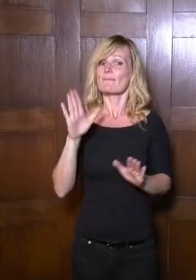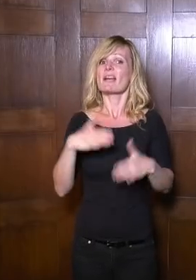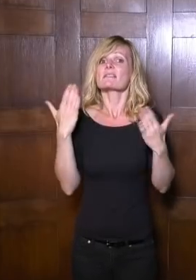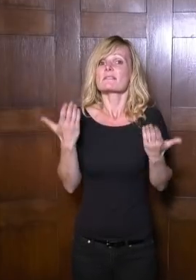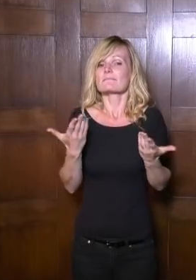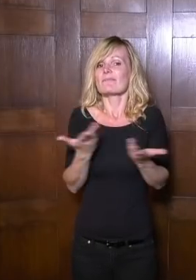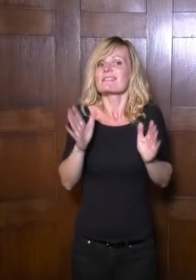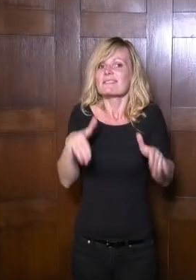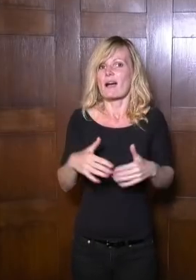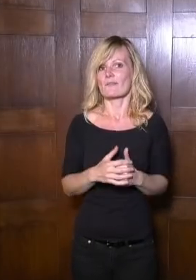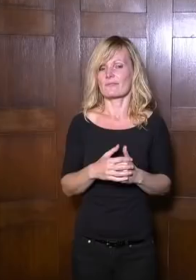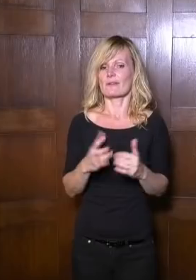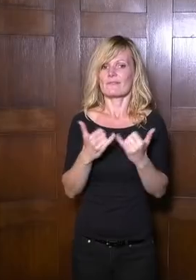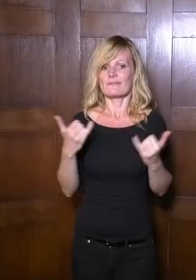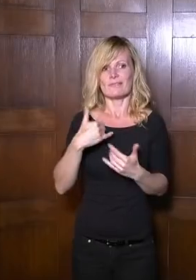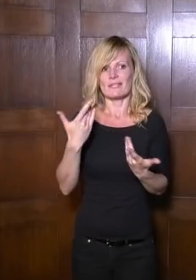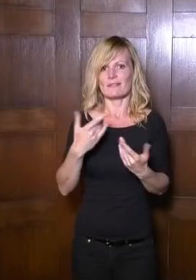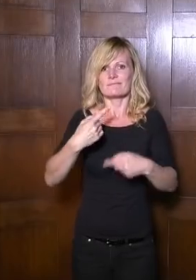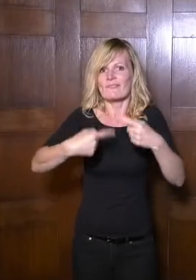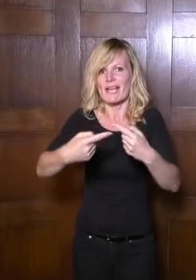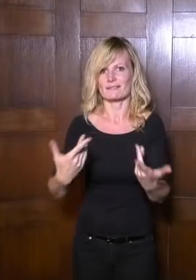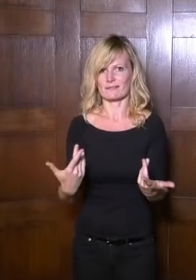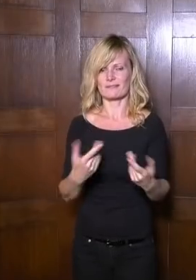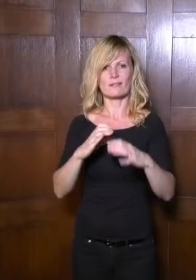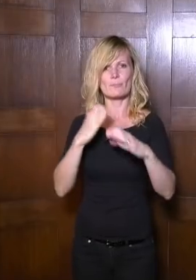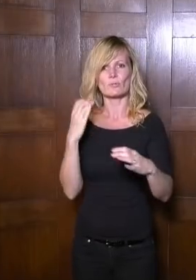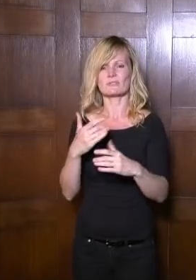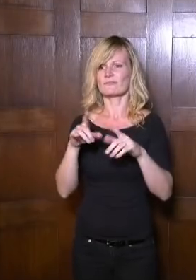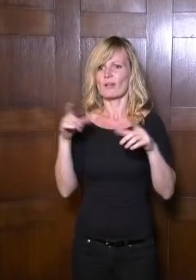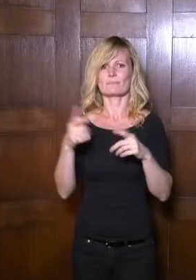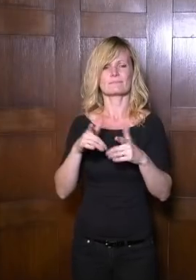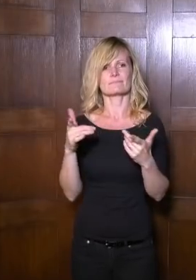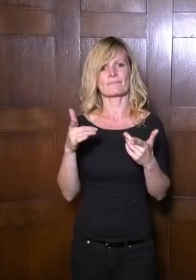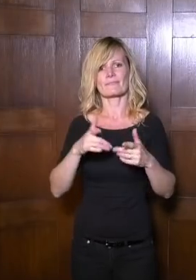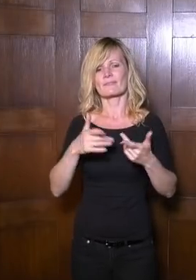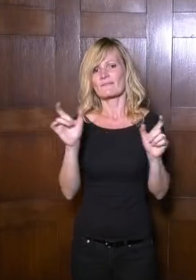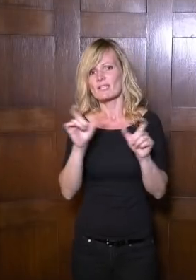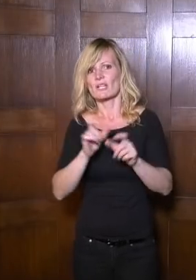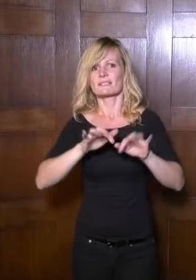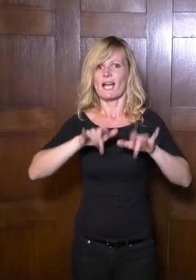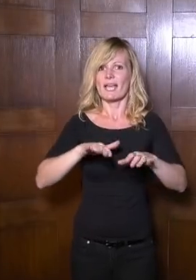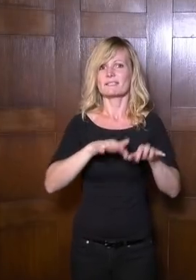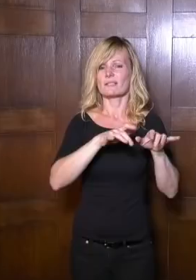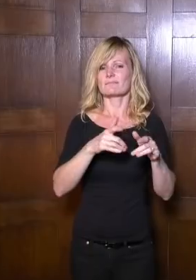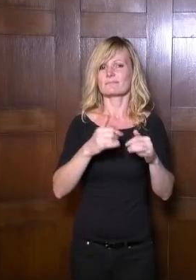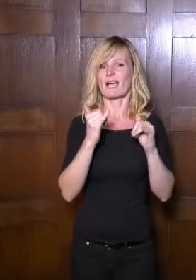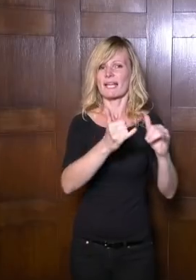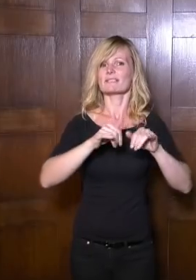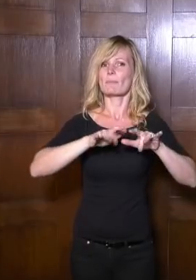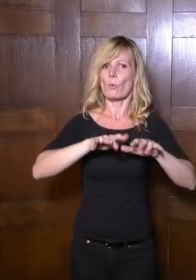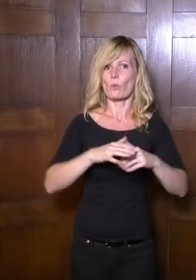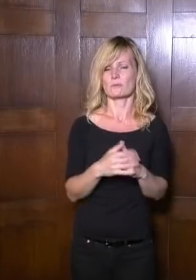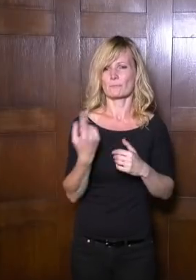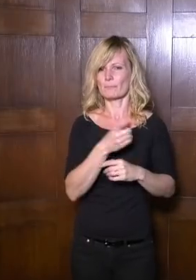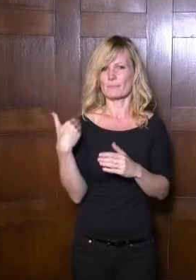nicht zu wissen, wie es weitergeht. Busunternehmer, Reisebüros, Reiseveranstalter, die Steuerzahler, guter Steuerzahler waren,